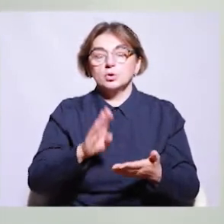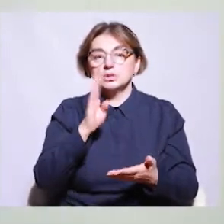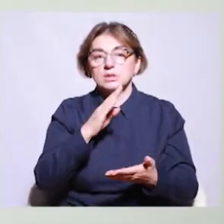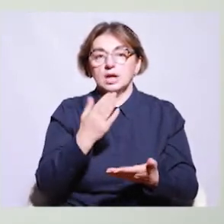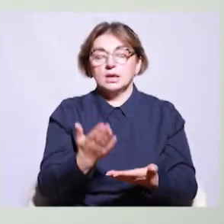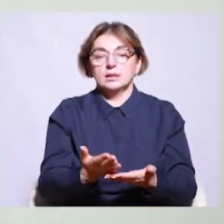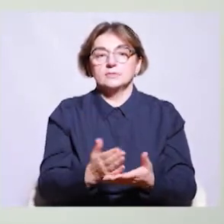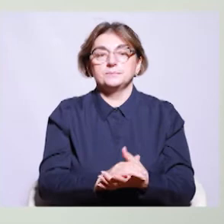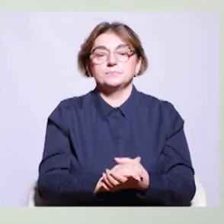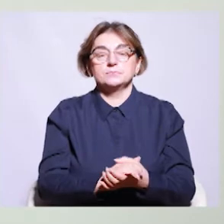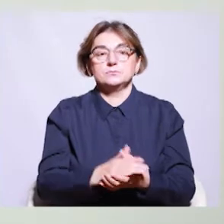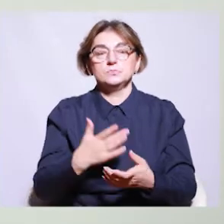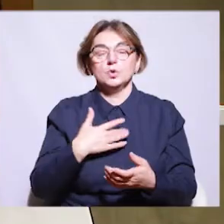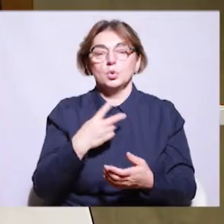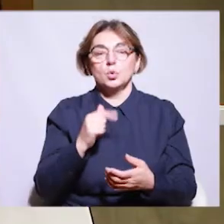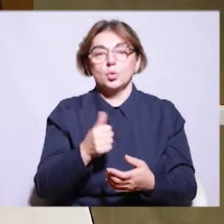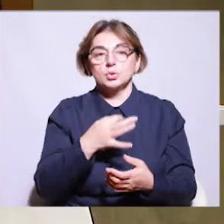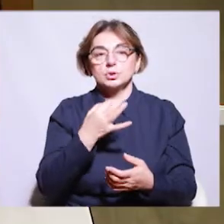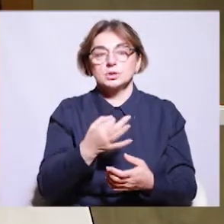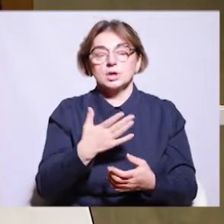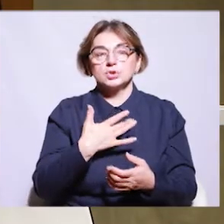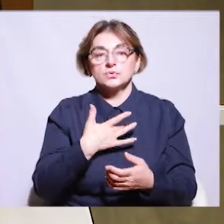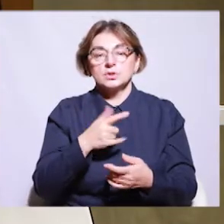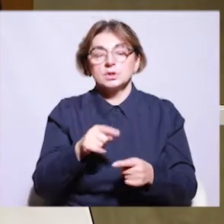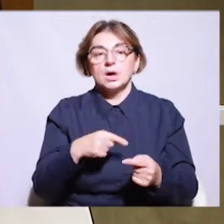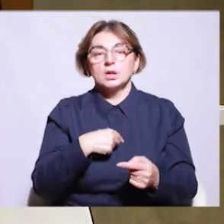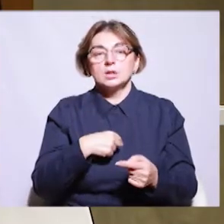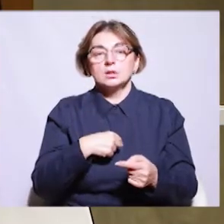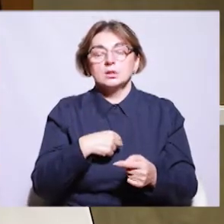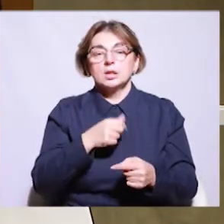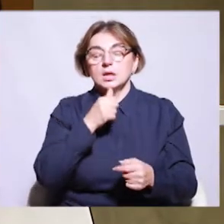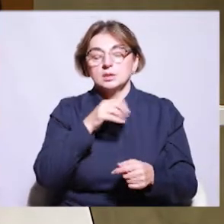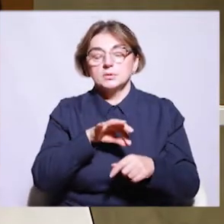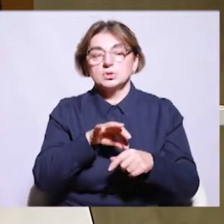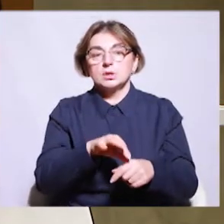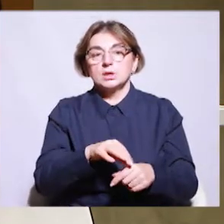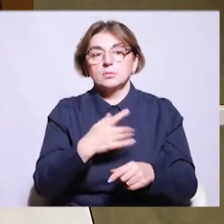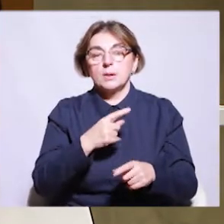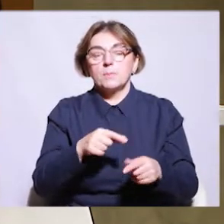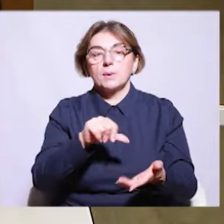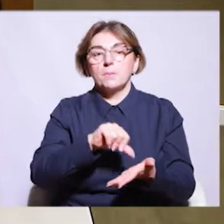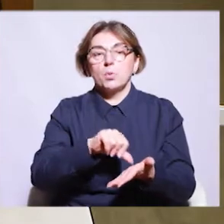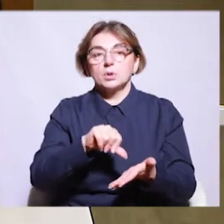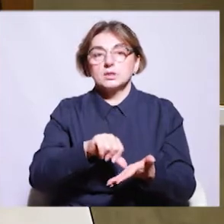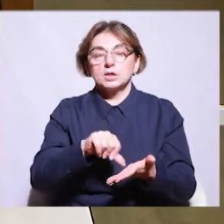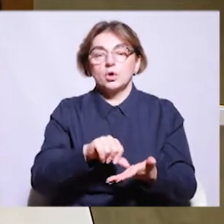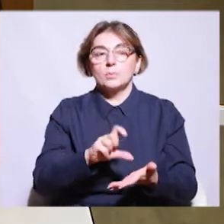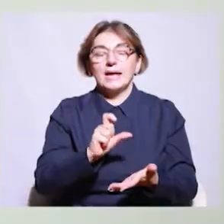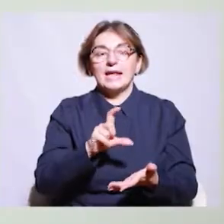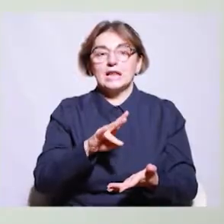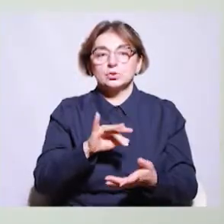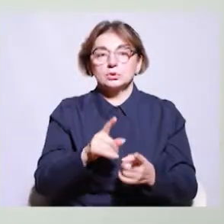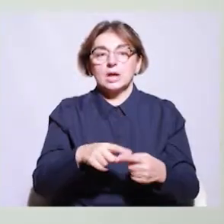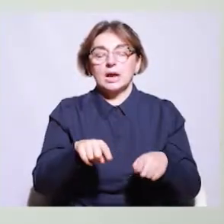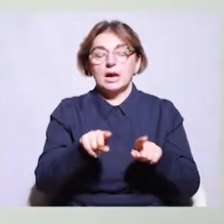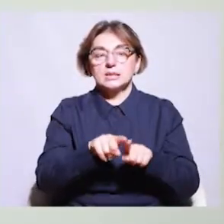წყალი. ჩვენ როგორც აღვნიშნეთ, ჩვენს მიერ ჩატარებულ ექსპერიმენტებში მონაწილეობენ ელექტროლიტები, კერძოდ ამ შემთხვევაში ნატრიუმის